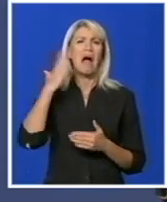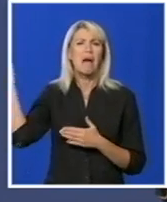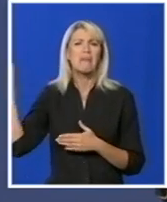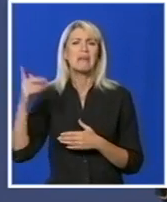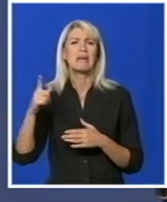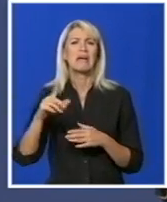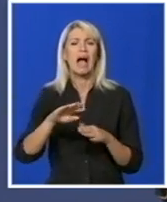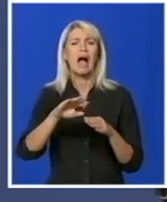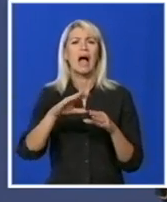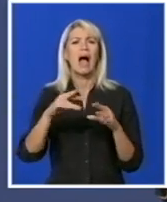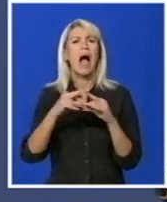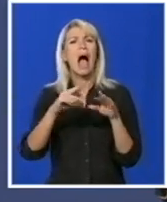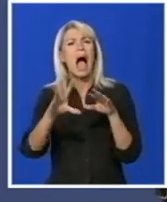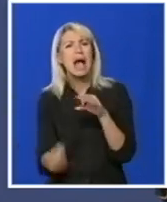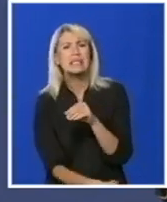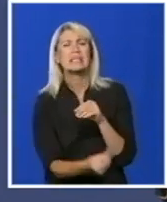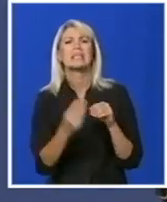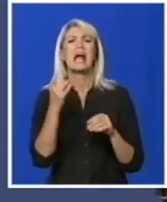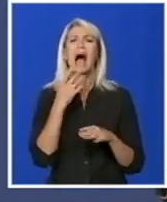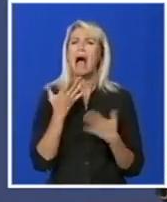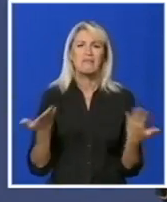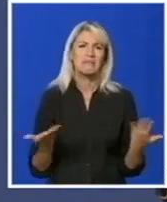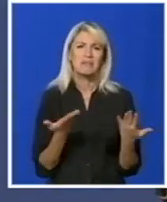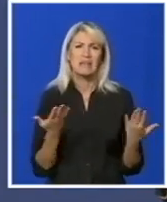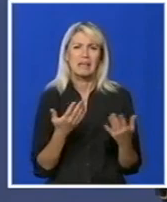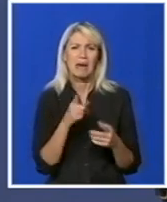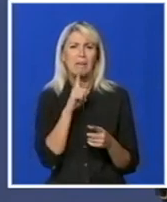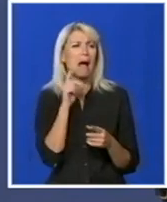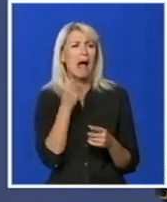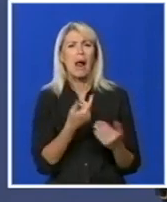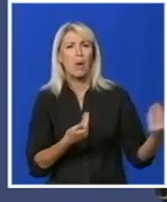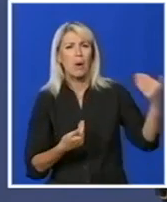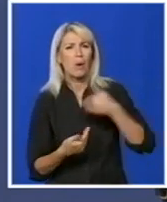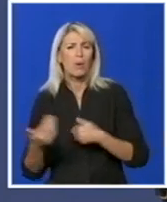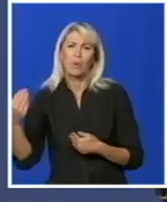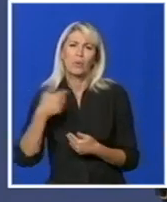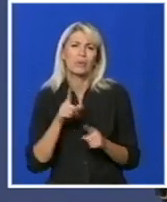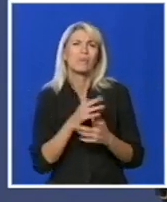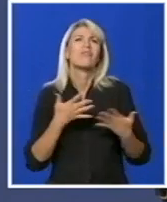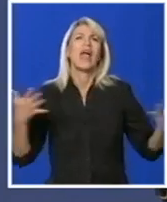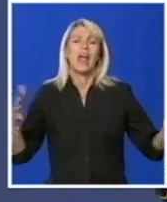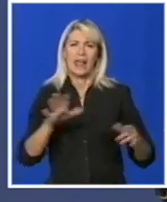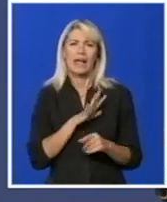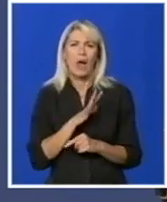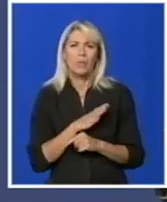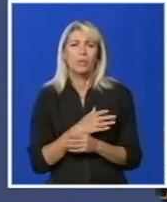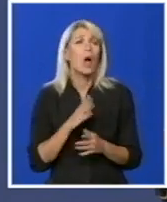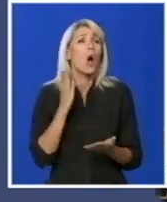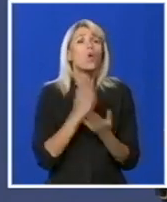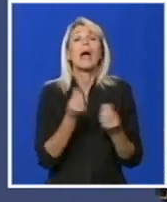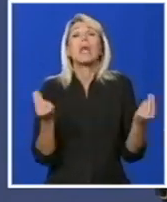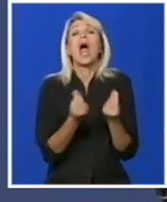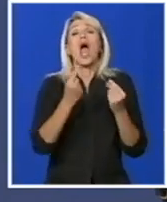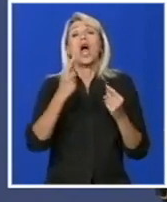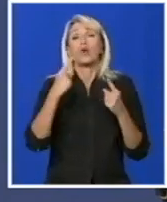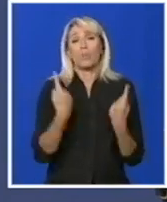baš naći u situaciji da imamo neki veći rizik. Rizik uvek postoji, molim vas, rizik jednak nula u prirodi ne postoji. Znači,